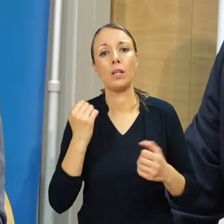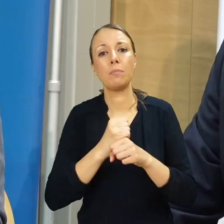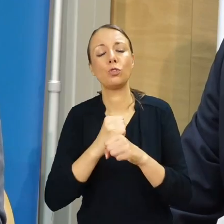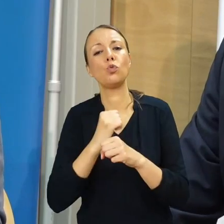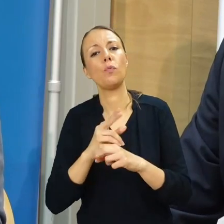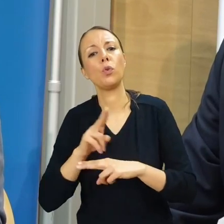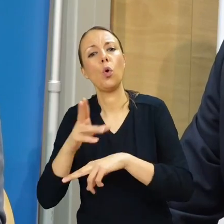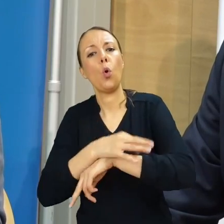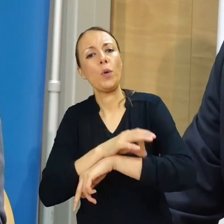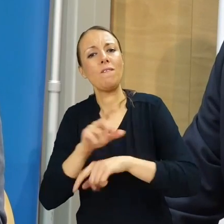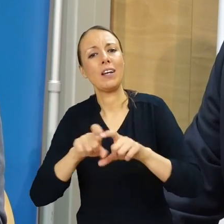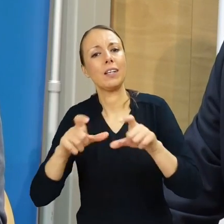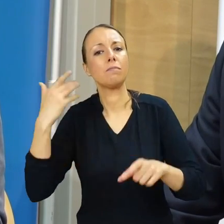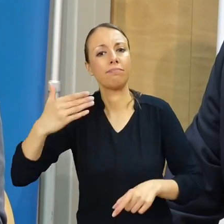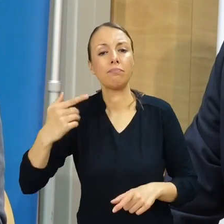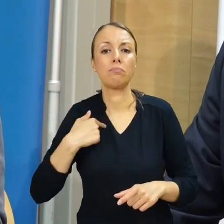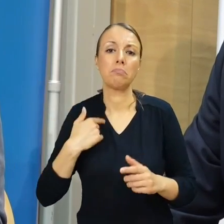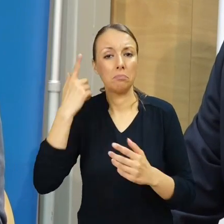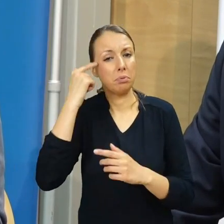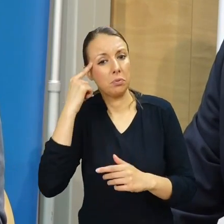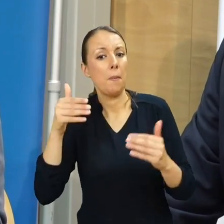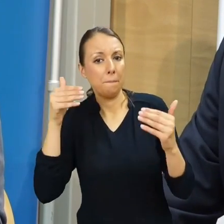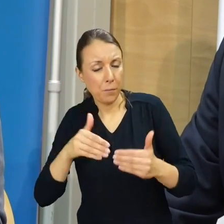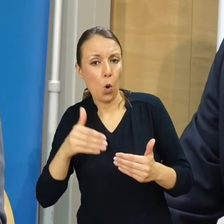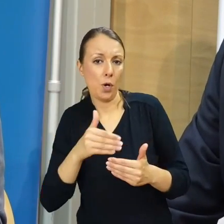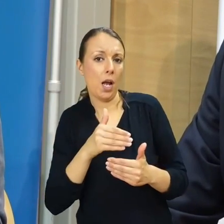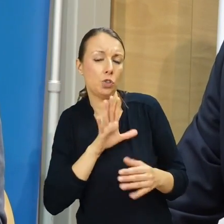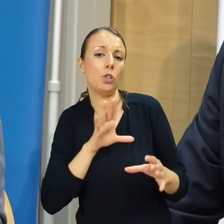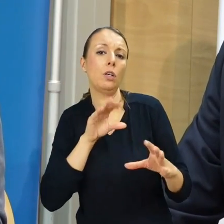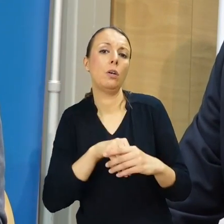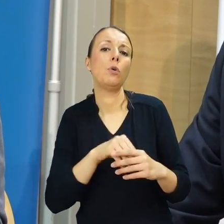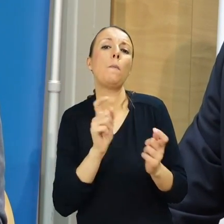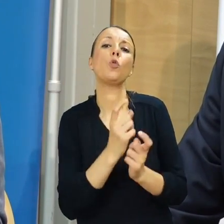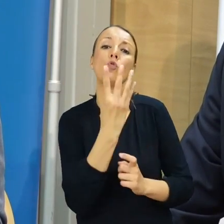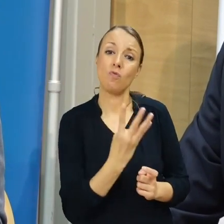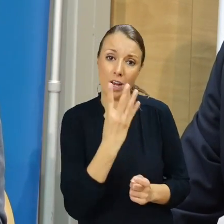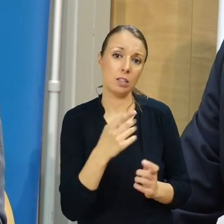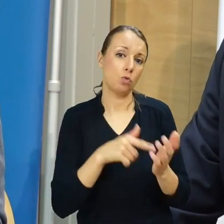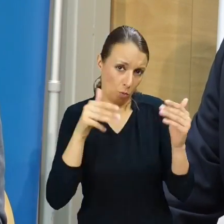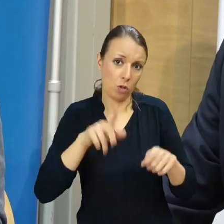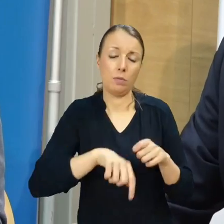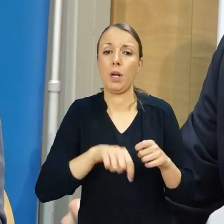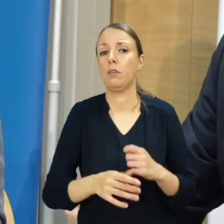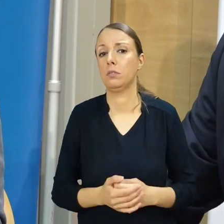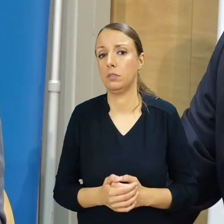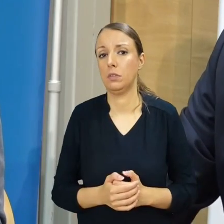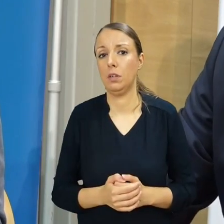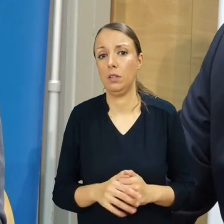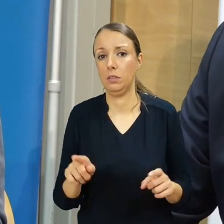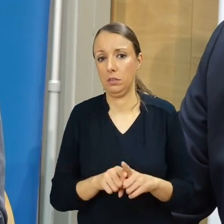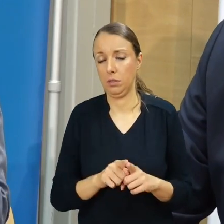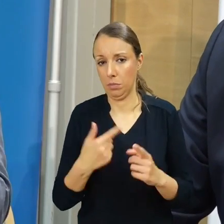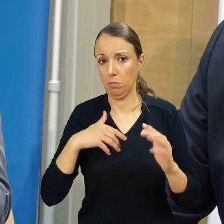możliwość kwalifikowania tego jako ta czwórka, prawda, z tego punktu czwartego i ta dopuszczalność przedmiotowa skargi